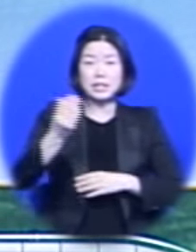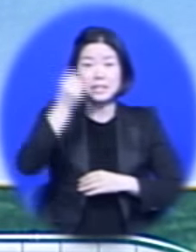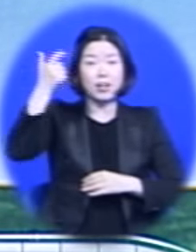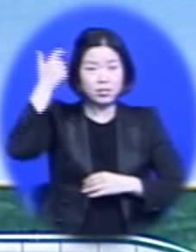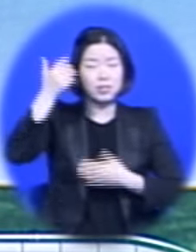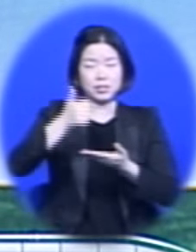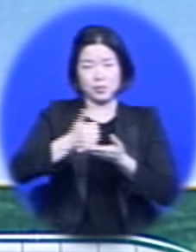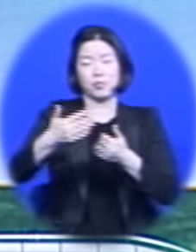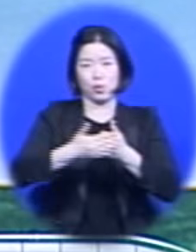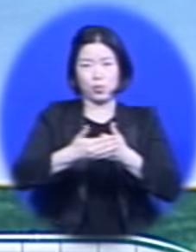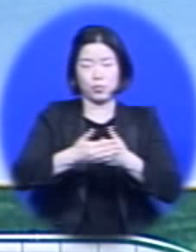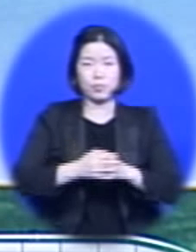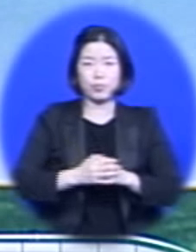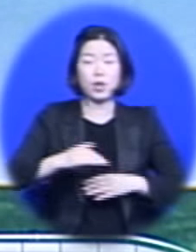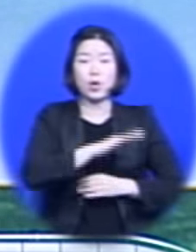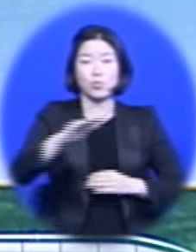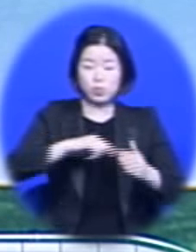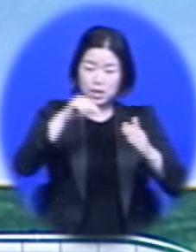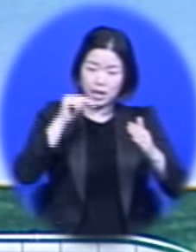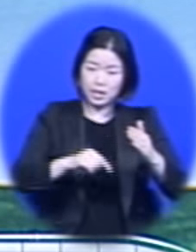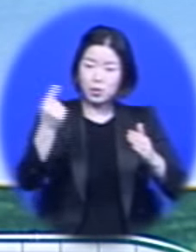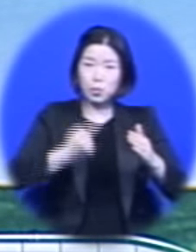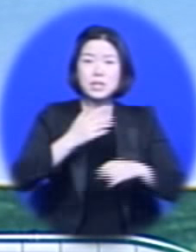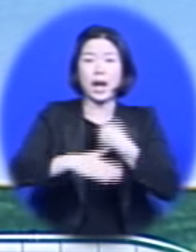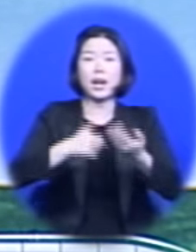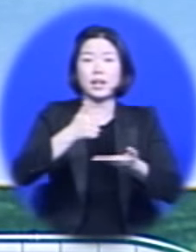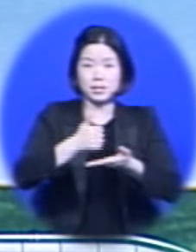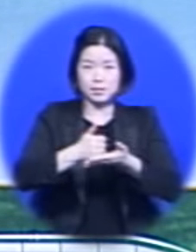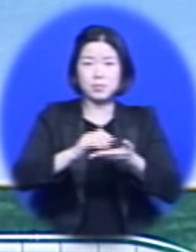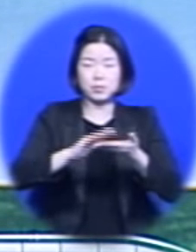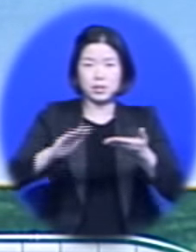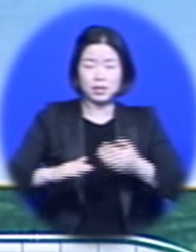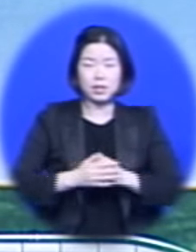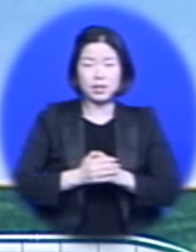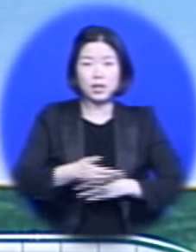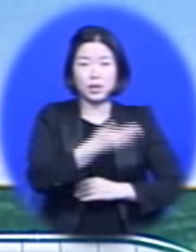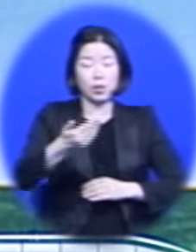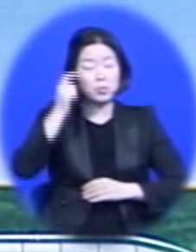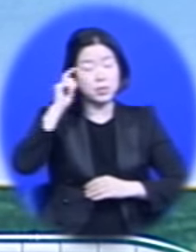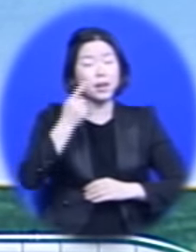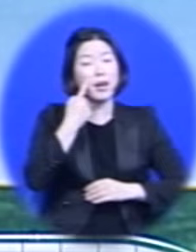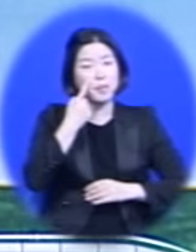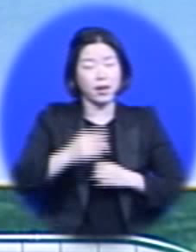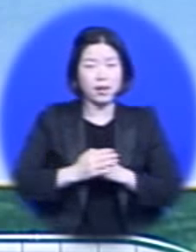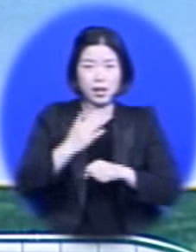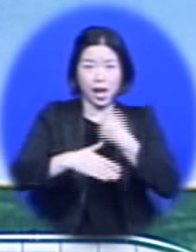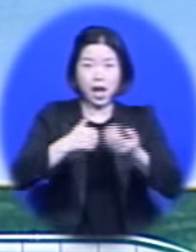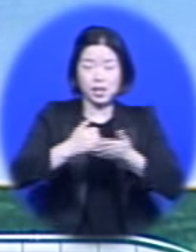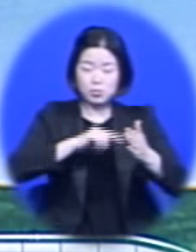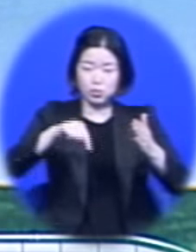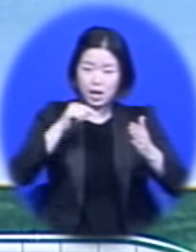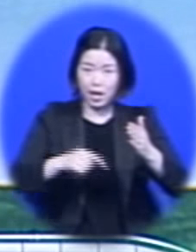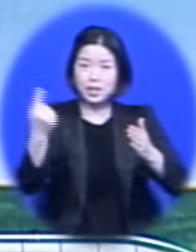성령님이시죠. 우리 안에 오신 하나님이십니다. 여러분 생각해 보세요. 하나님께서 우리 안에